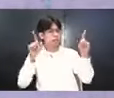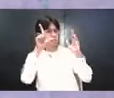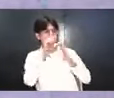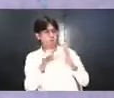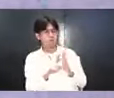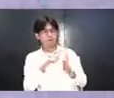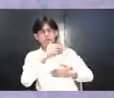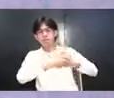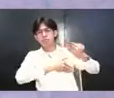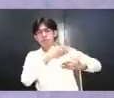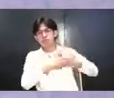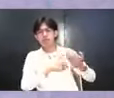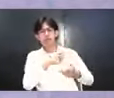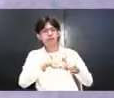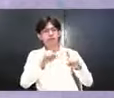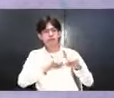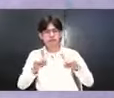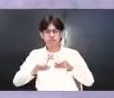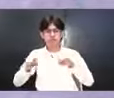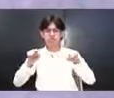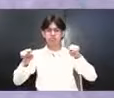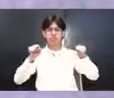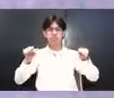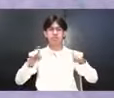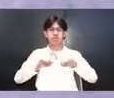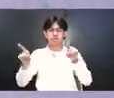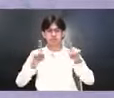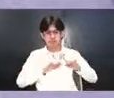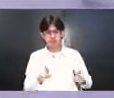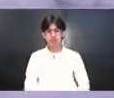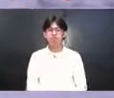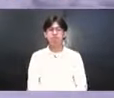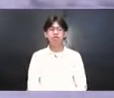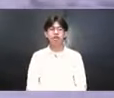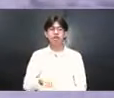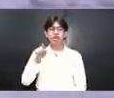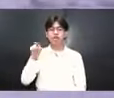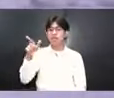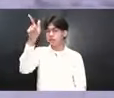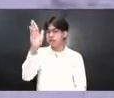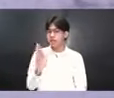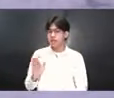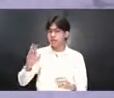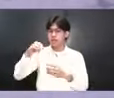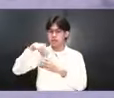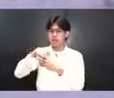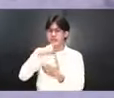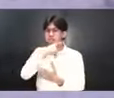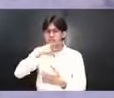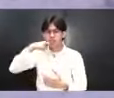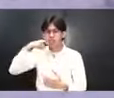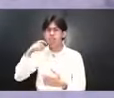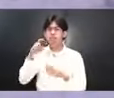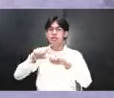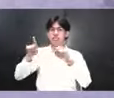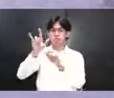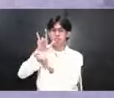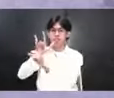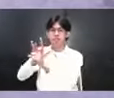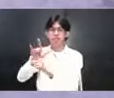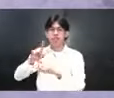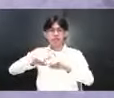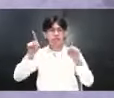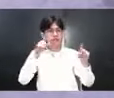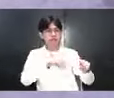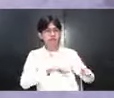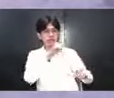at alituntunin. Loving God in the desert may be different from loving God